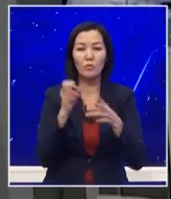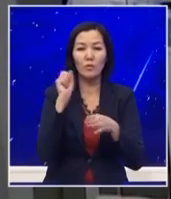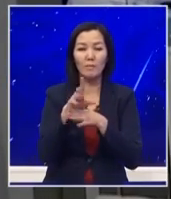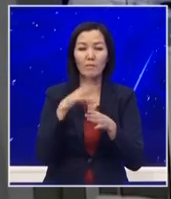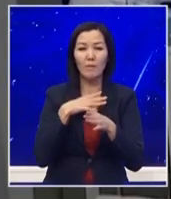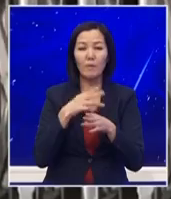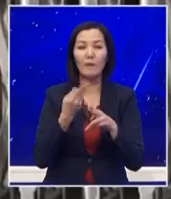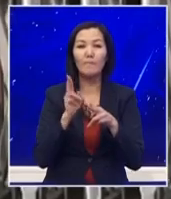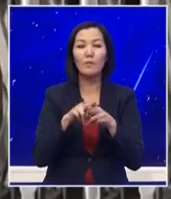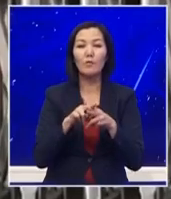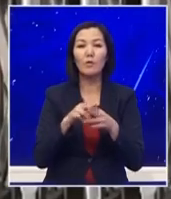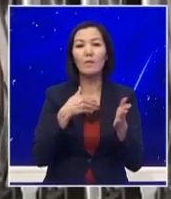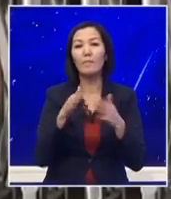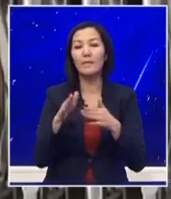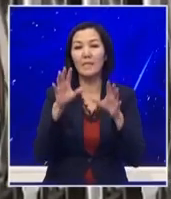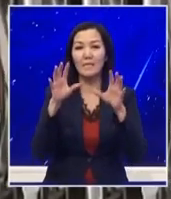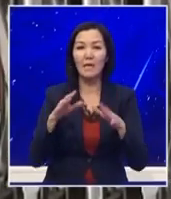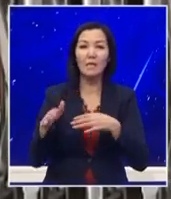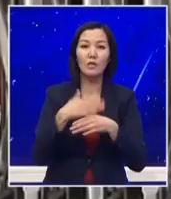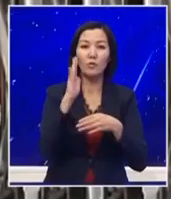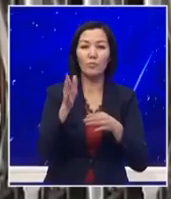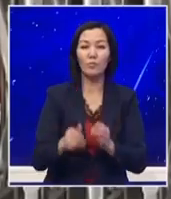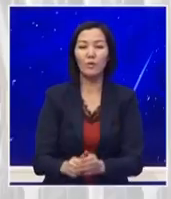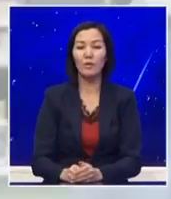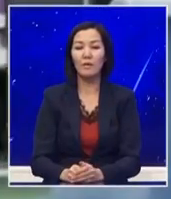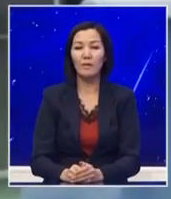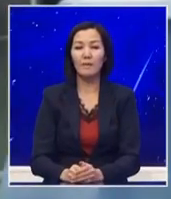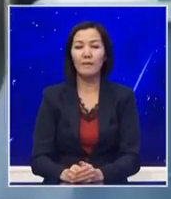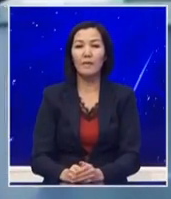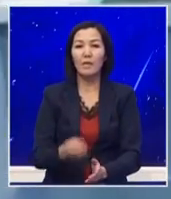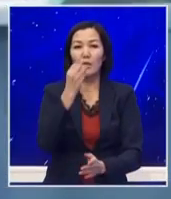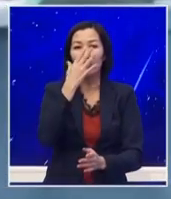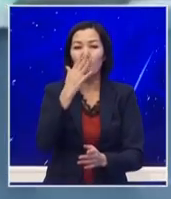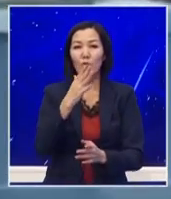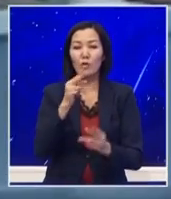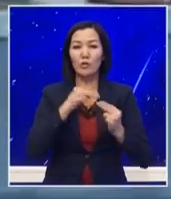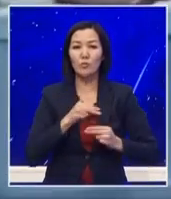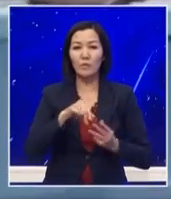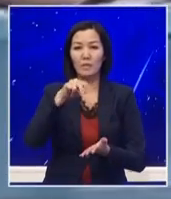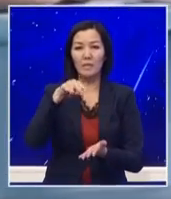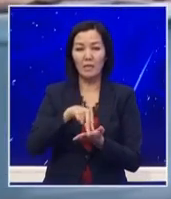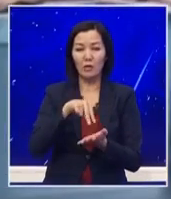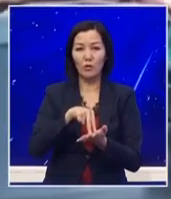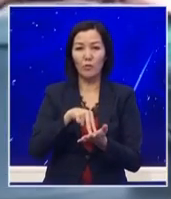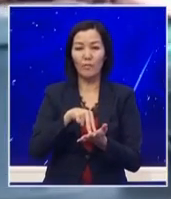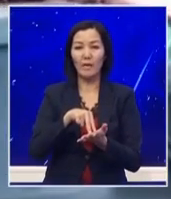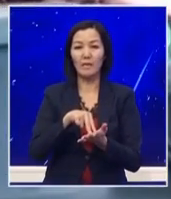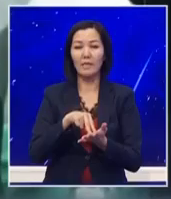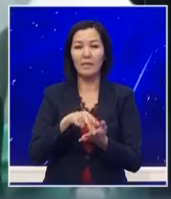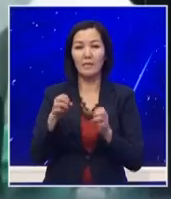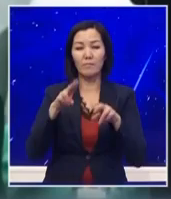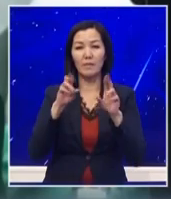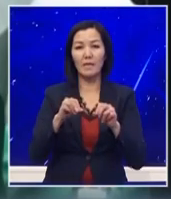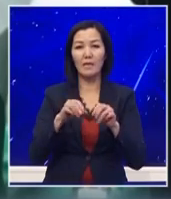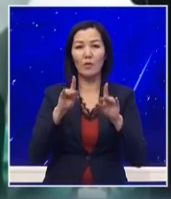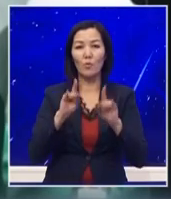берген. Себепсіз бас тартқандар заң алдында жауапқа тартылады. Жапонияда жұмысын тік тұрып істейтін мамандарға арнайы құрал жасалды. Жаңа